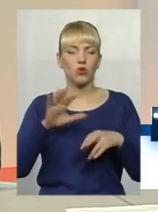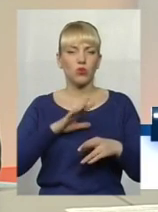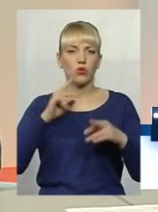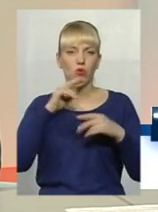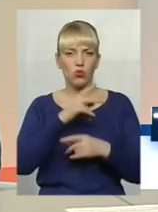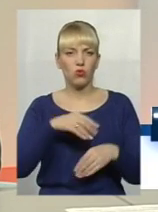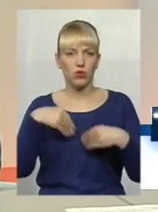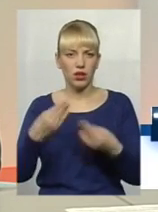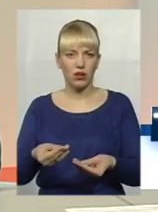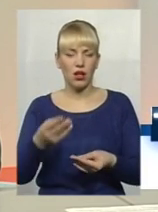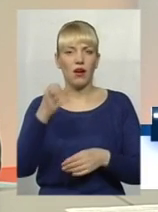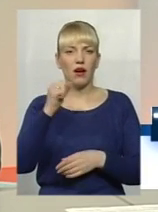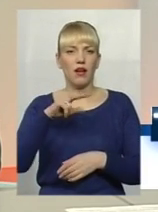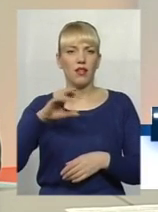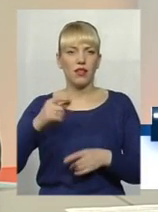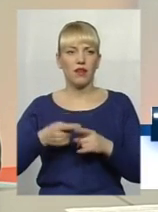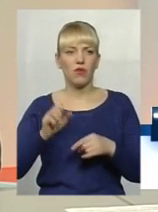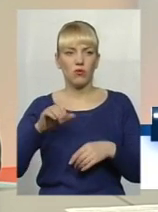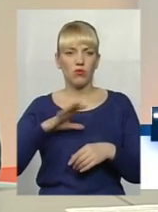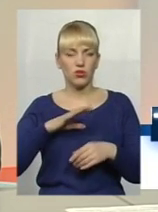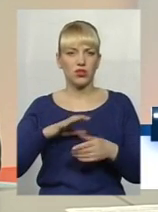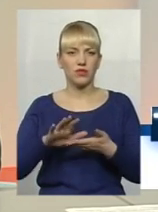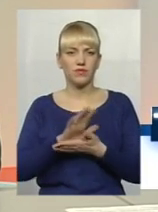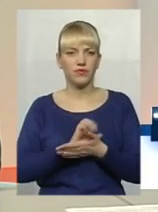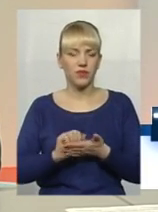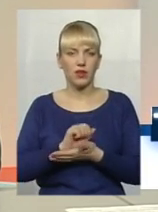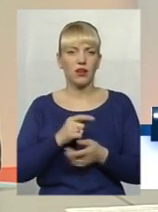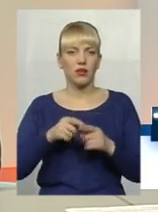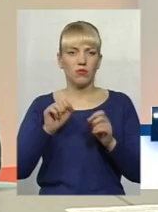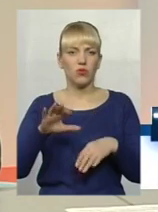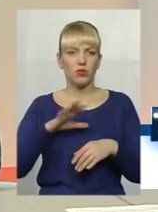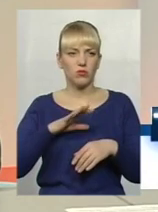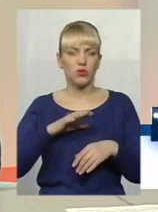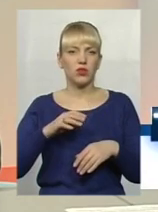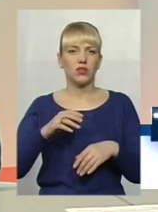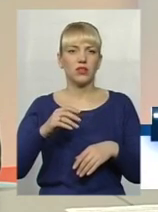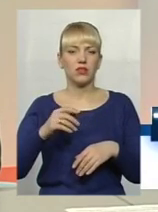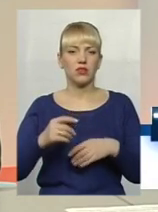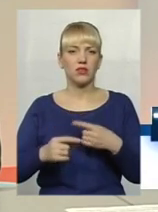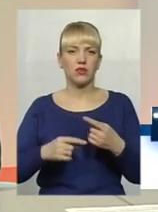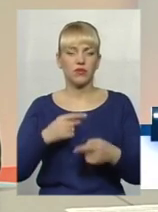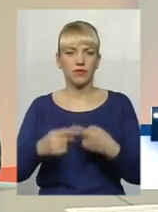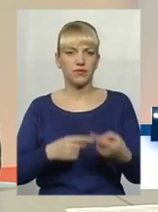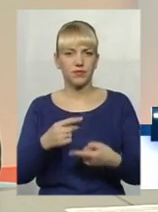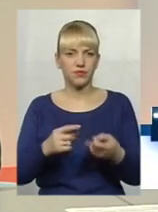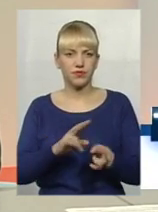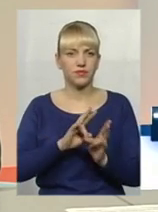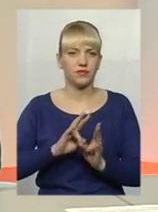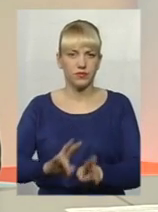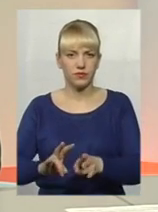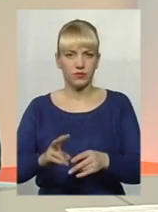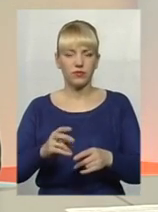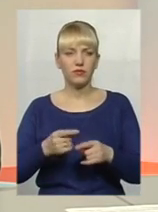ще призводить до мутагенну дію має, вона може викликати мутацію поколінь, якщо накопичується в